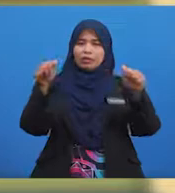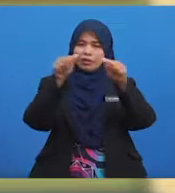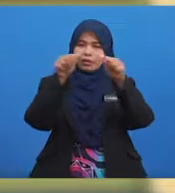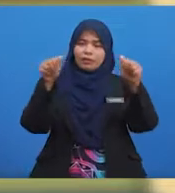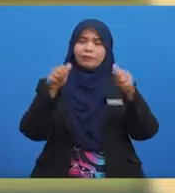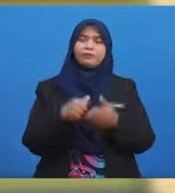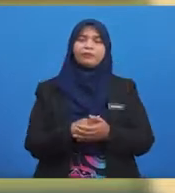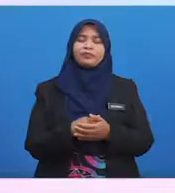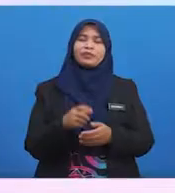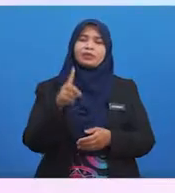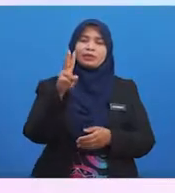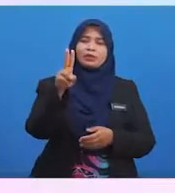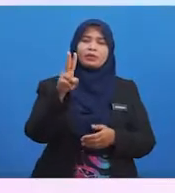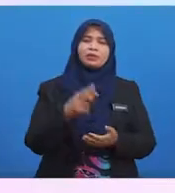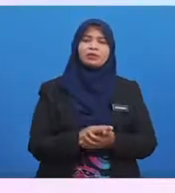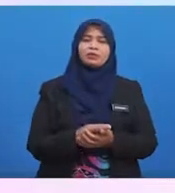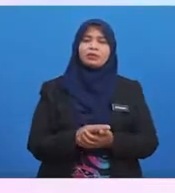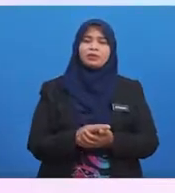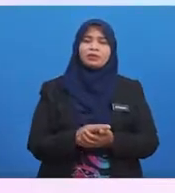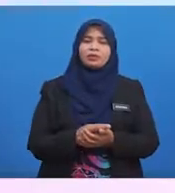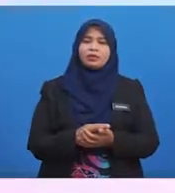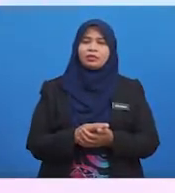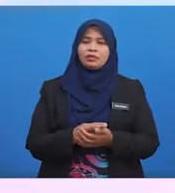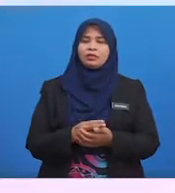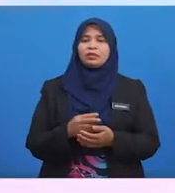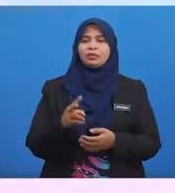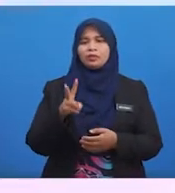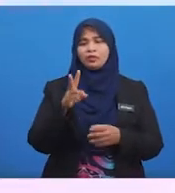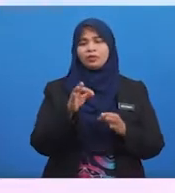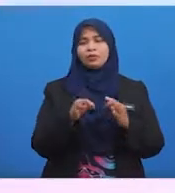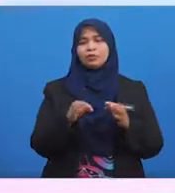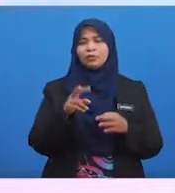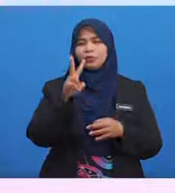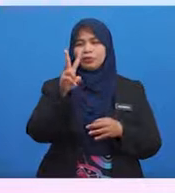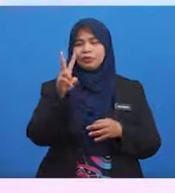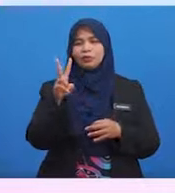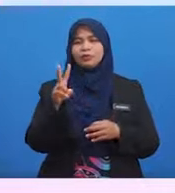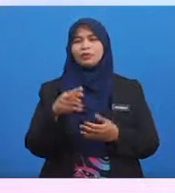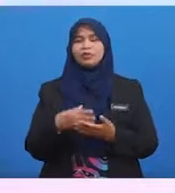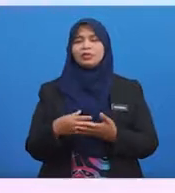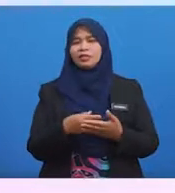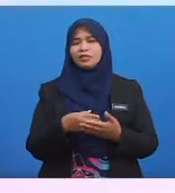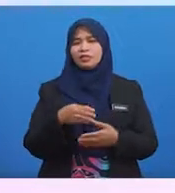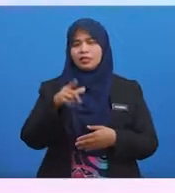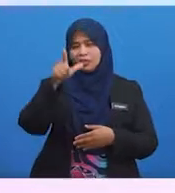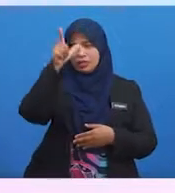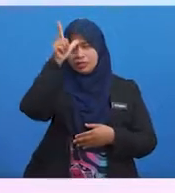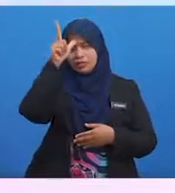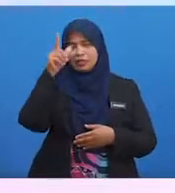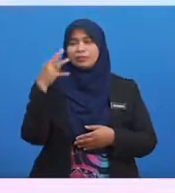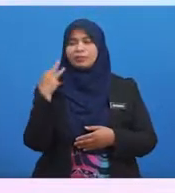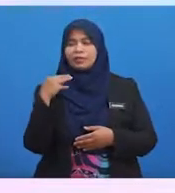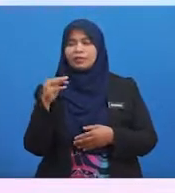situasi dua walaupun ke-22 anak Puan Rossi adalah lelaki mereka